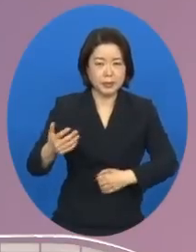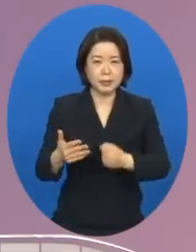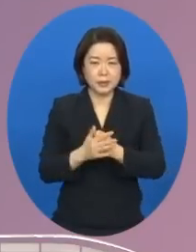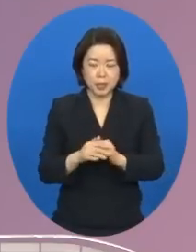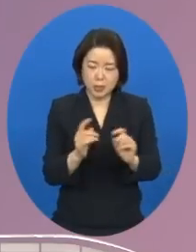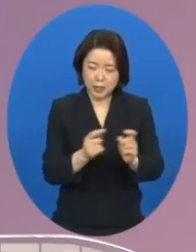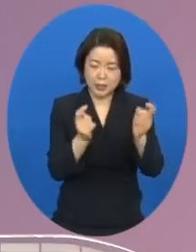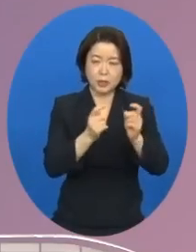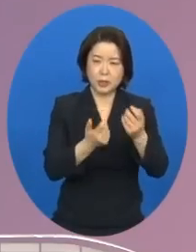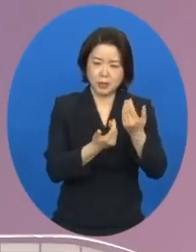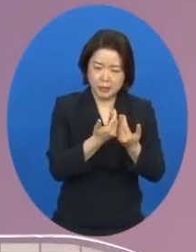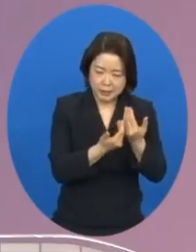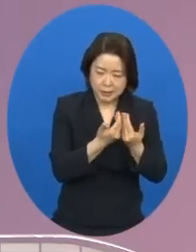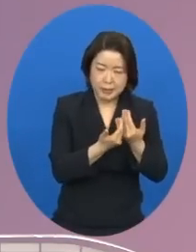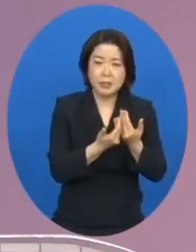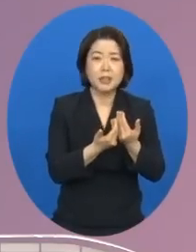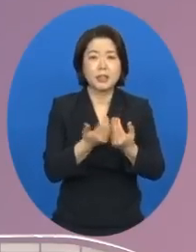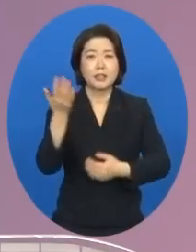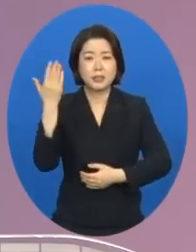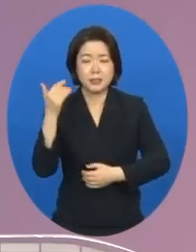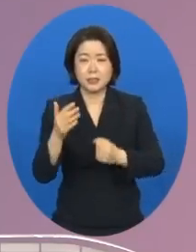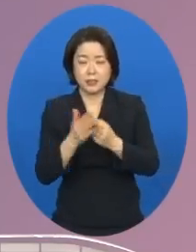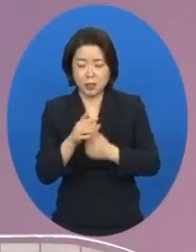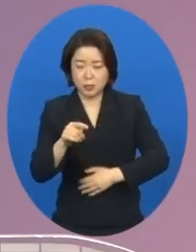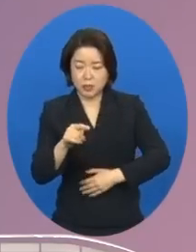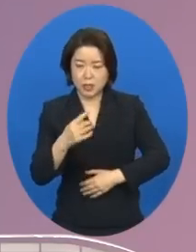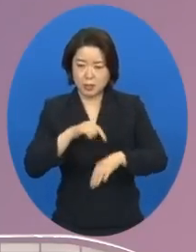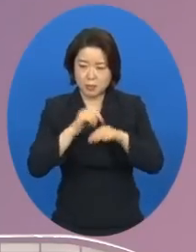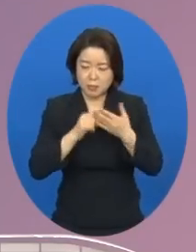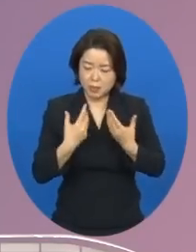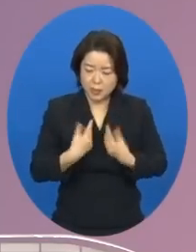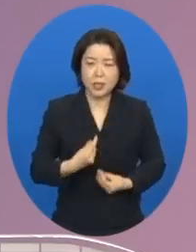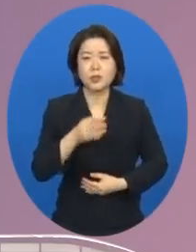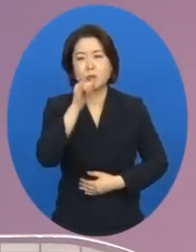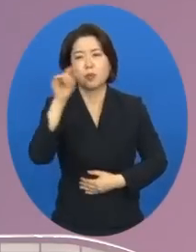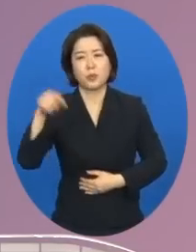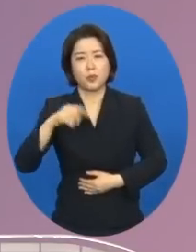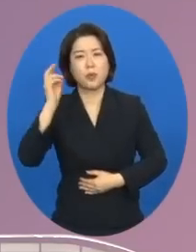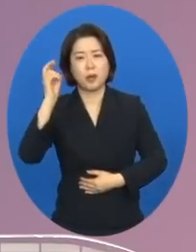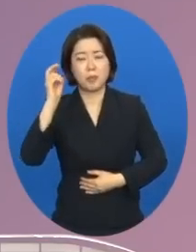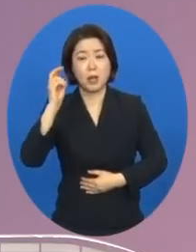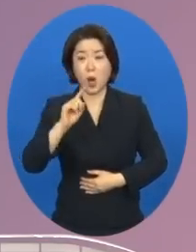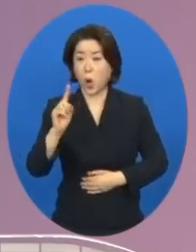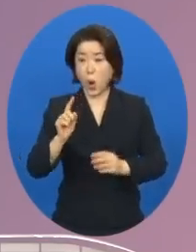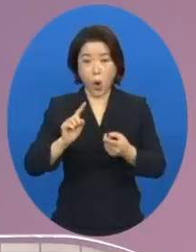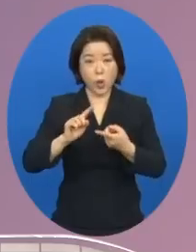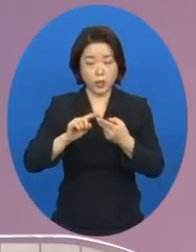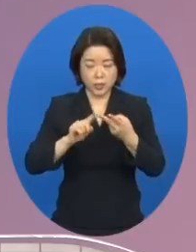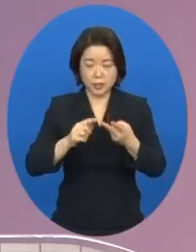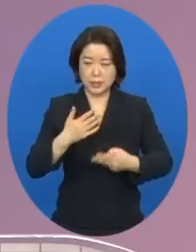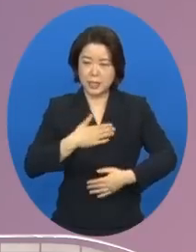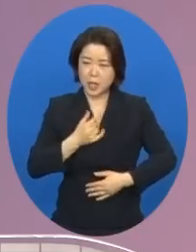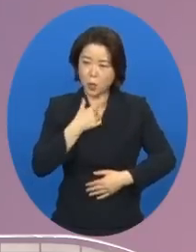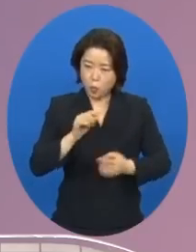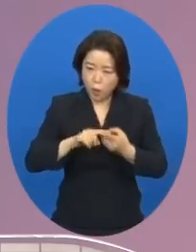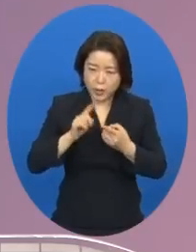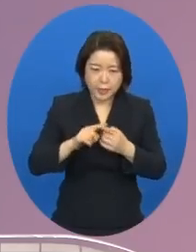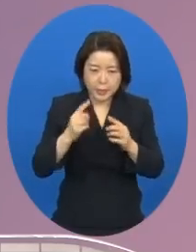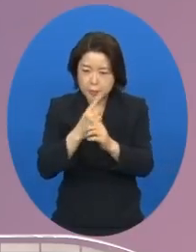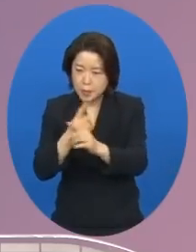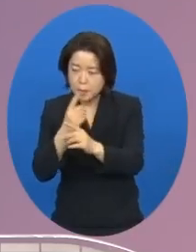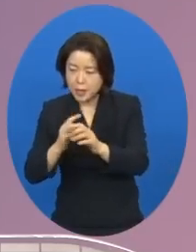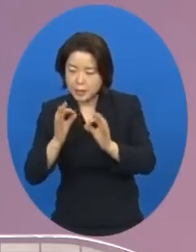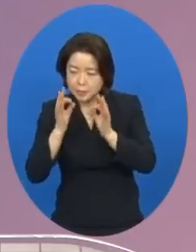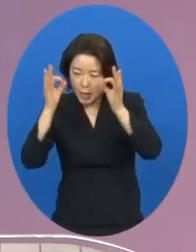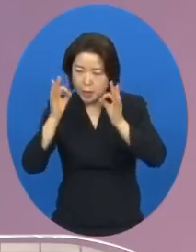때문에 막 다투기도 하고 그것 때문에 마음에 좌절하기도 하고 어떻든지 제가 원하는 대로 해보려고